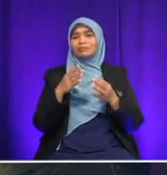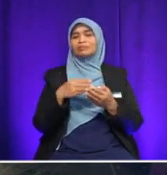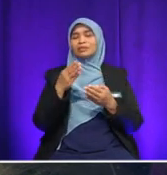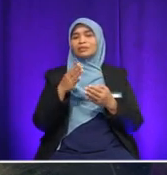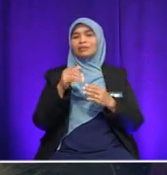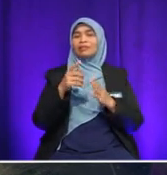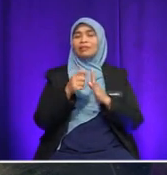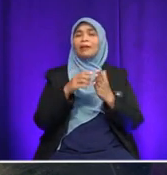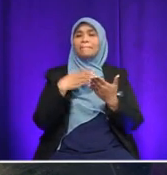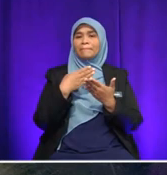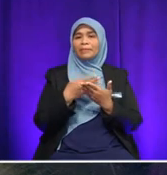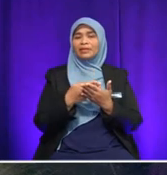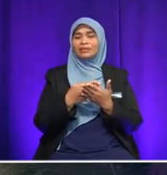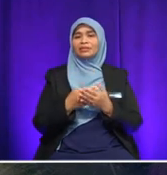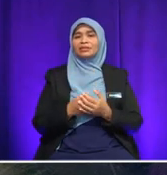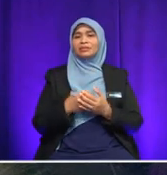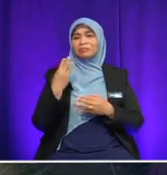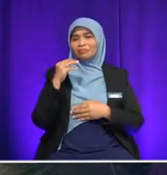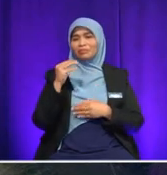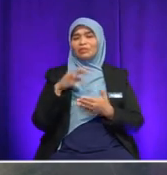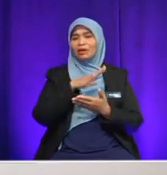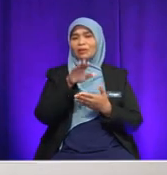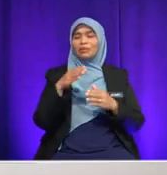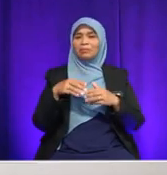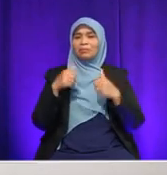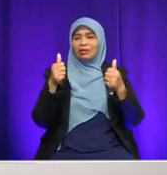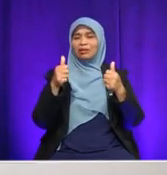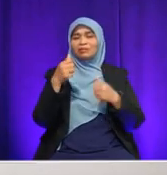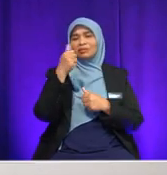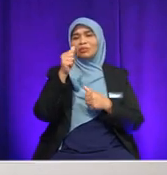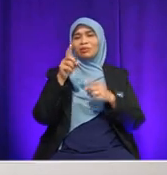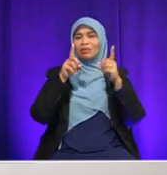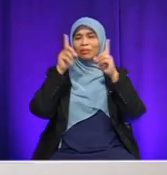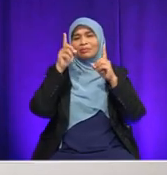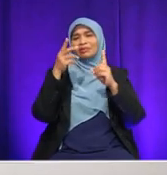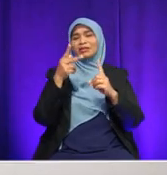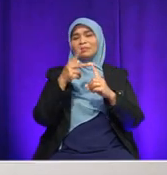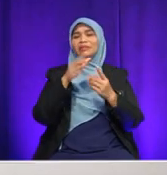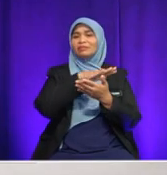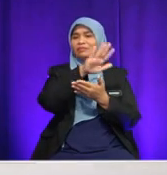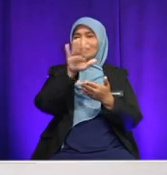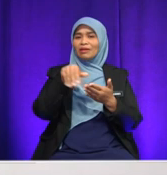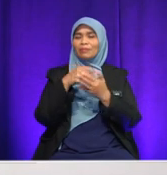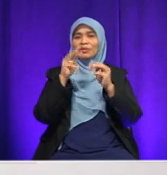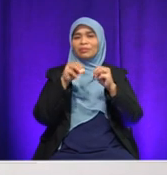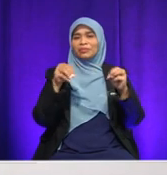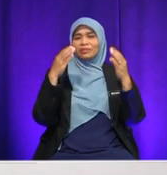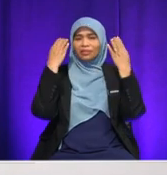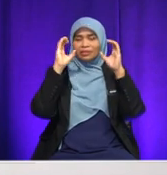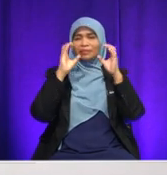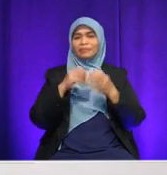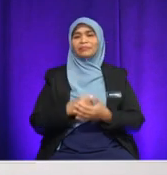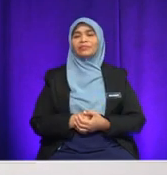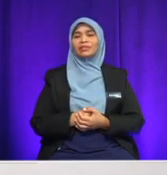terbaik. Terbaik memang cikgu. Hebat. Ya. 10 bintang semua kepada murid-murid cikgu. Alhamdulillah. Okey cikgu, dan saya